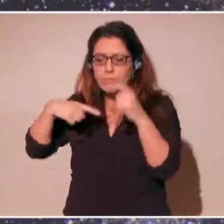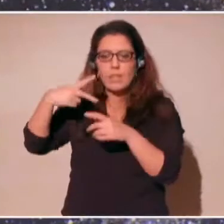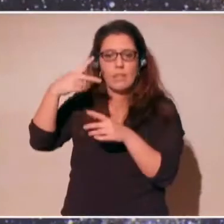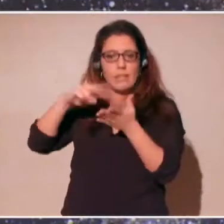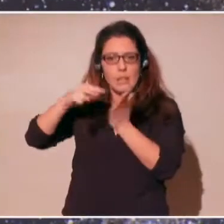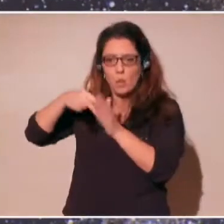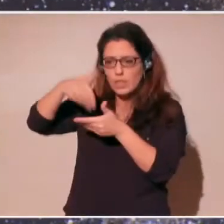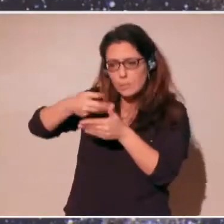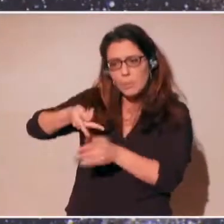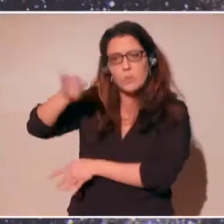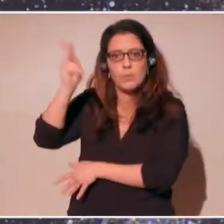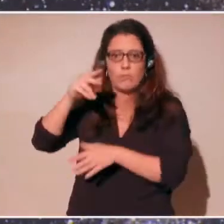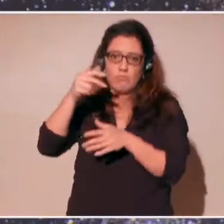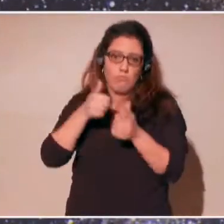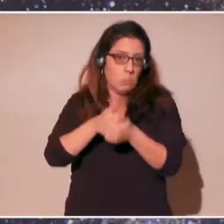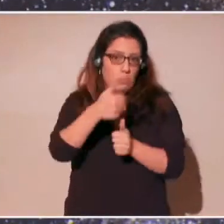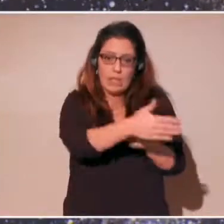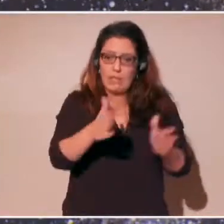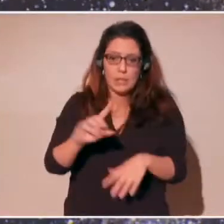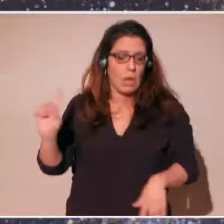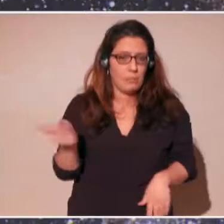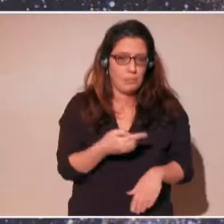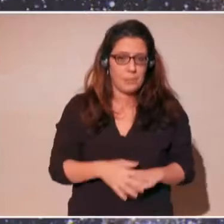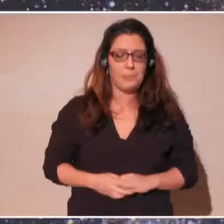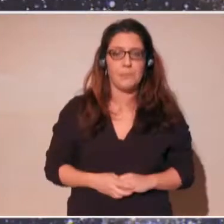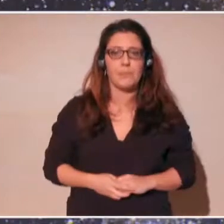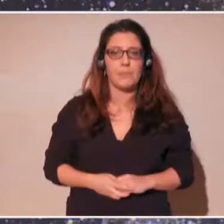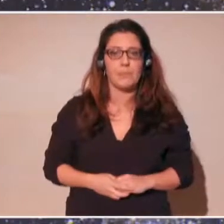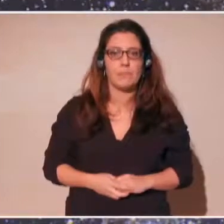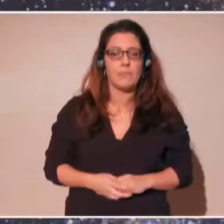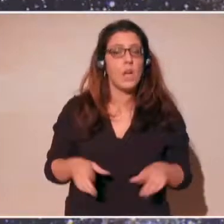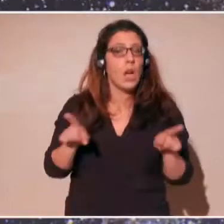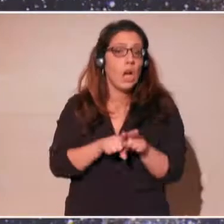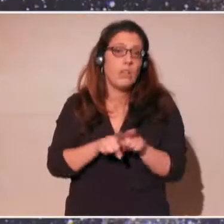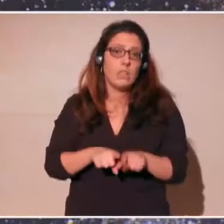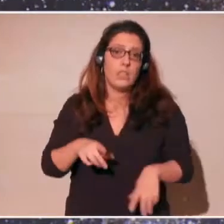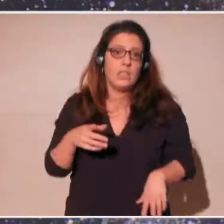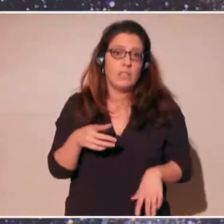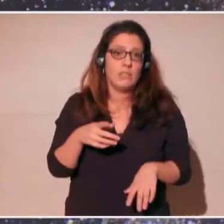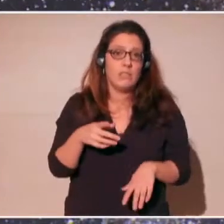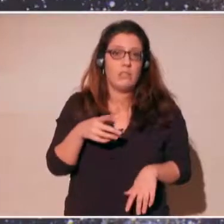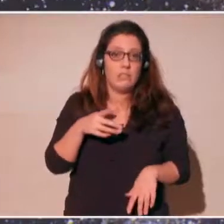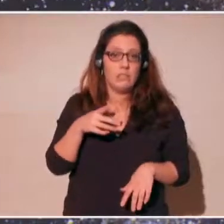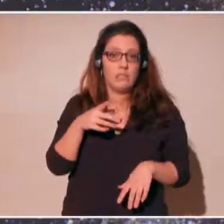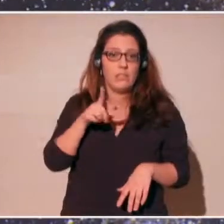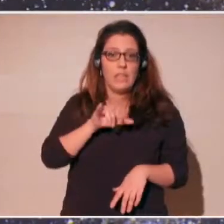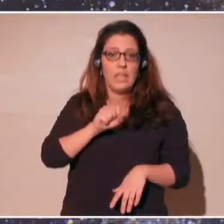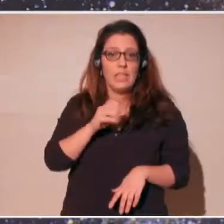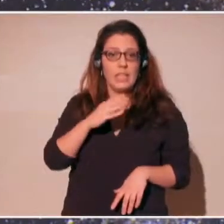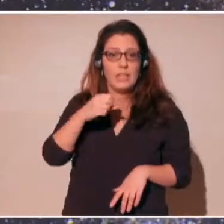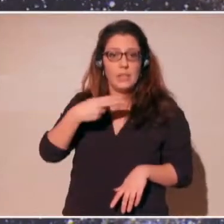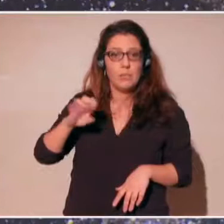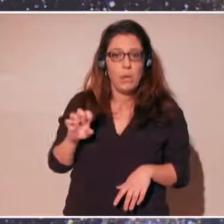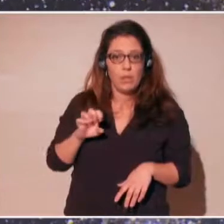concerne tous les secteurs. Cela exige aussi qu'on décolle enfin, 20 ans après Lisbonne, des 2,25%